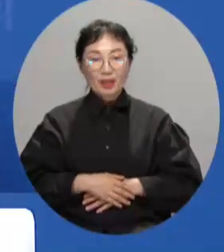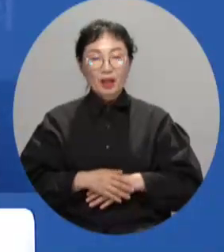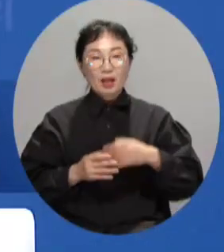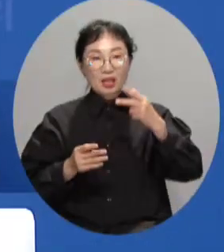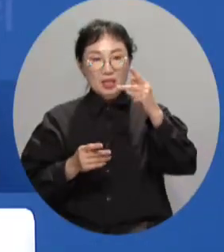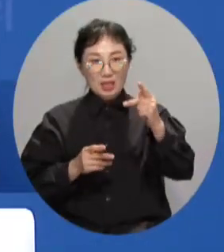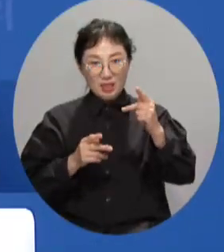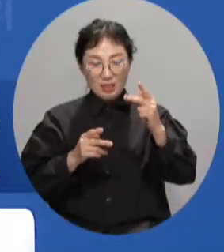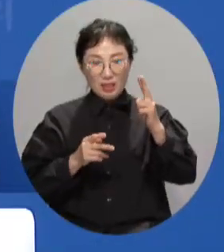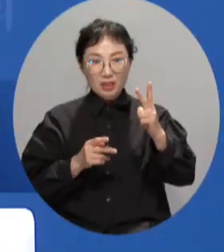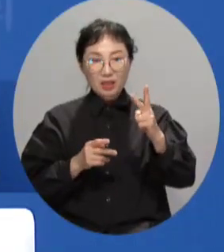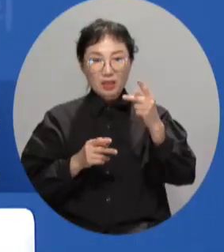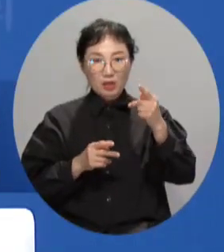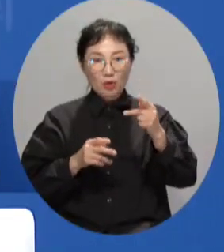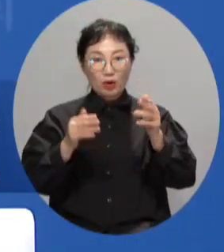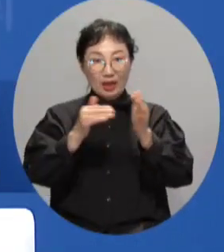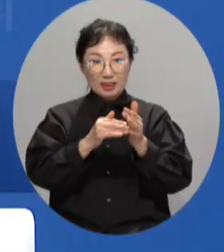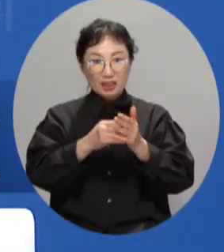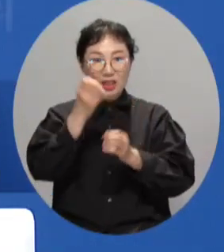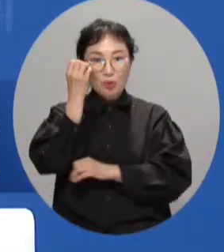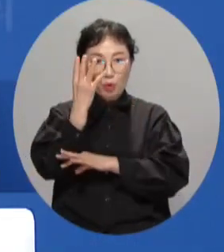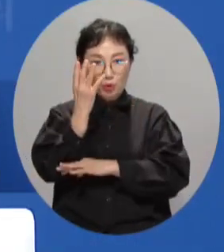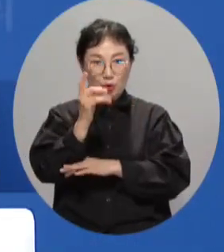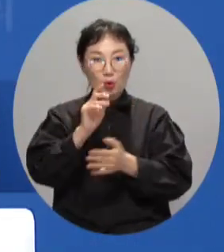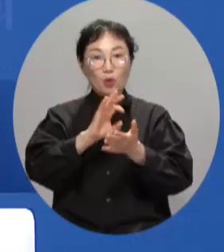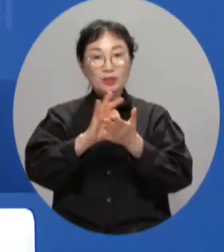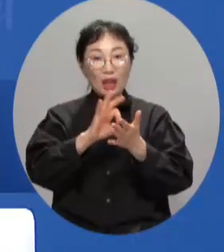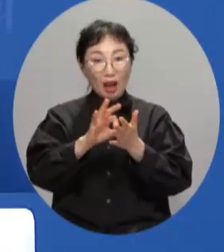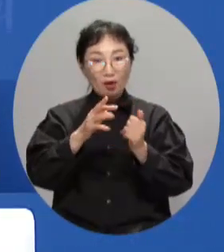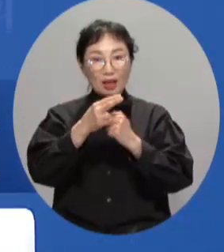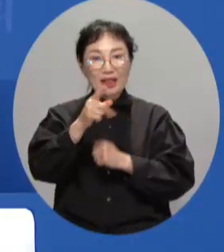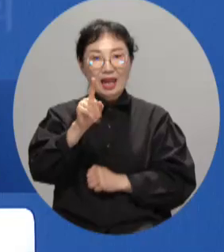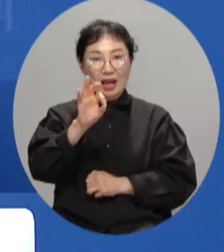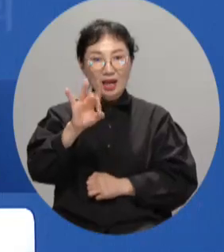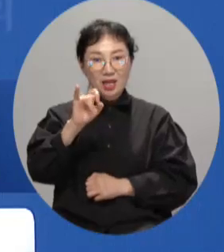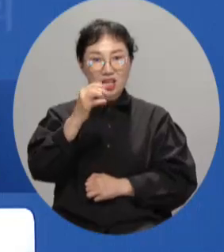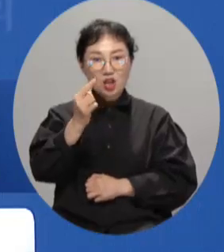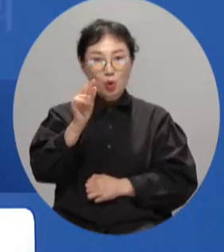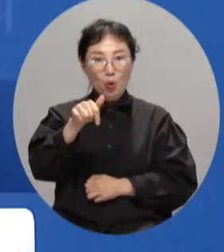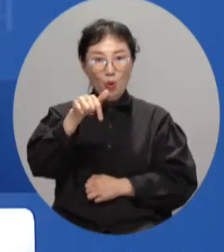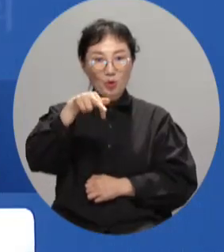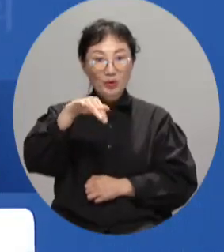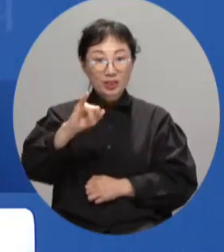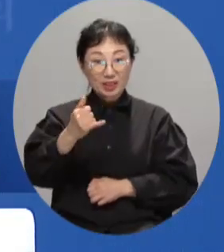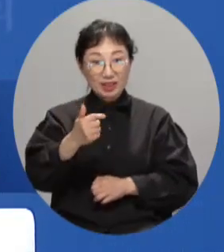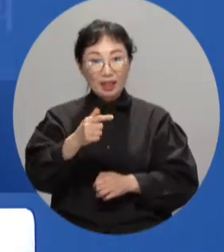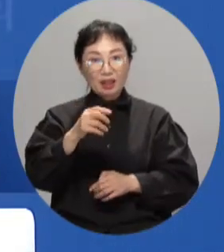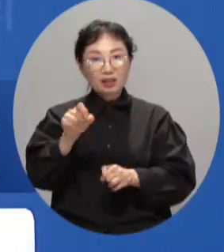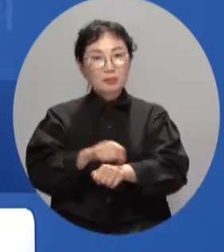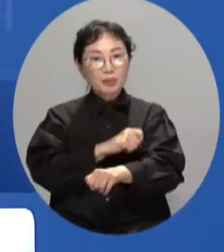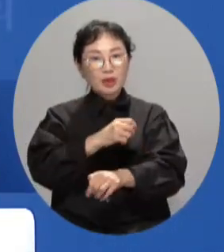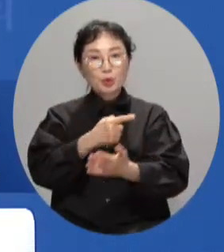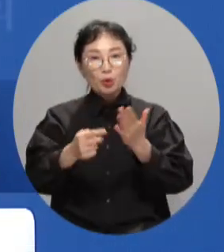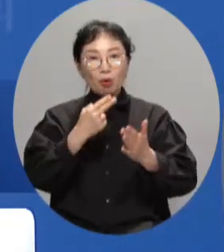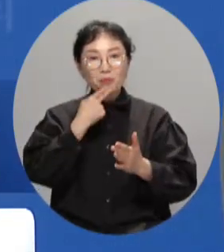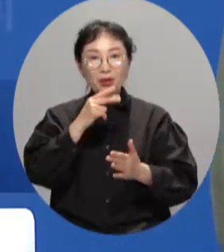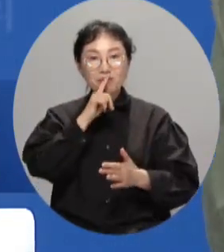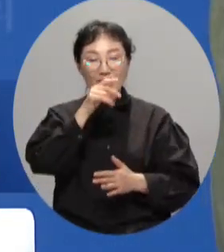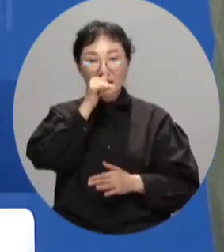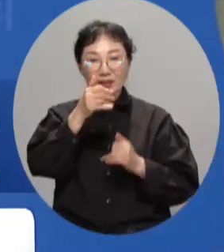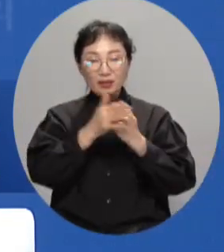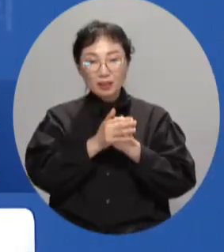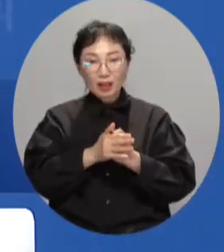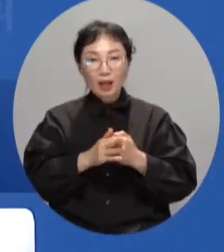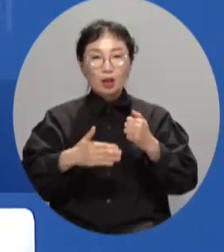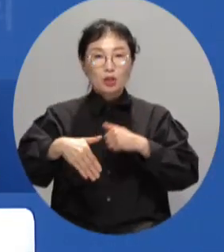기본적으로 다이옥신이나 이런 것이 영향을 미친다고 하고 있는데 저희 2km 반경 내에 18,000명의 주민이 있고 초중고가